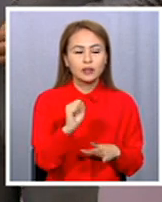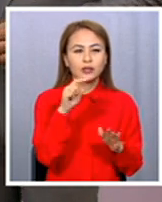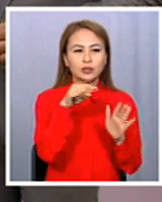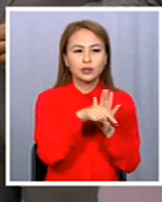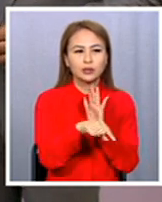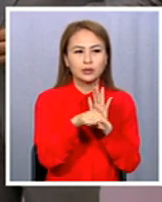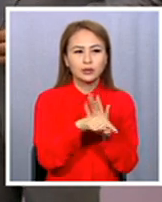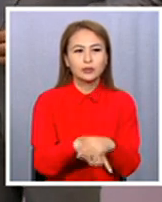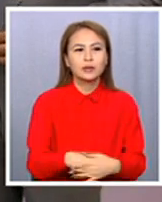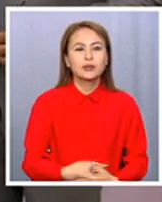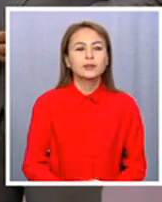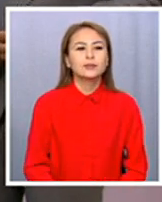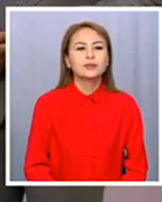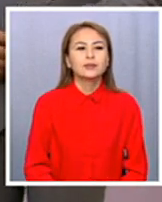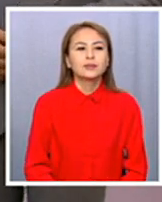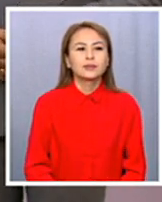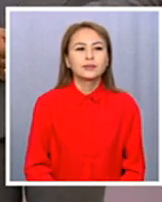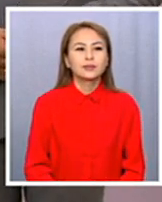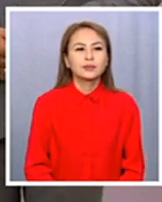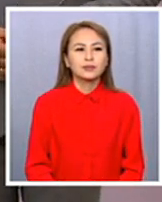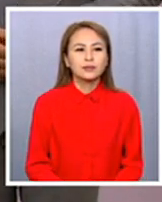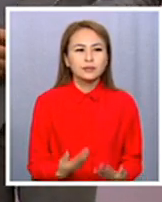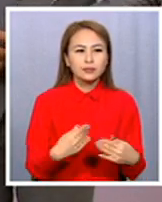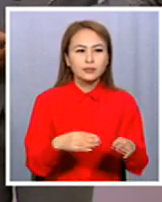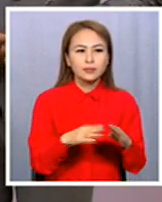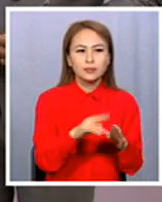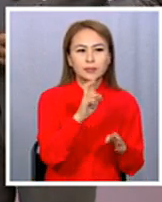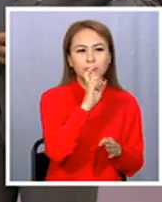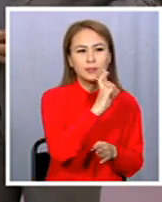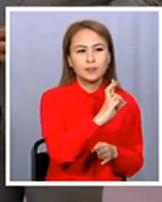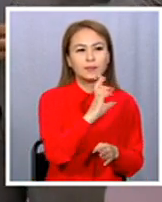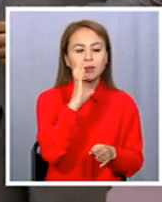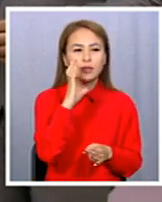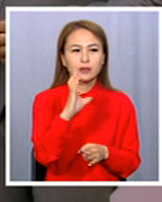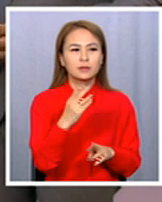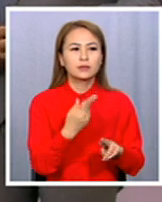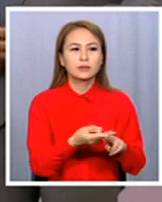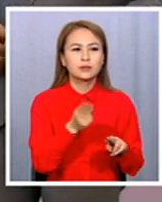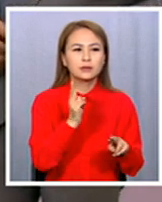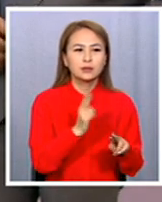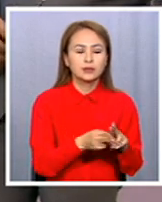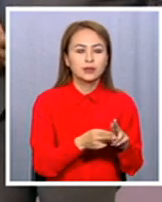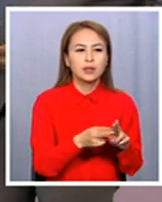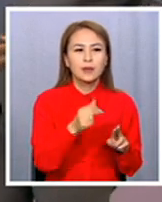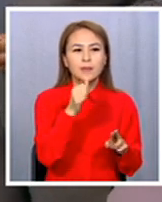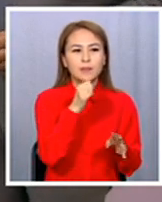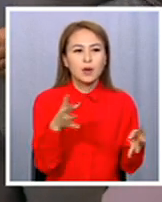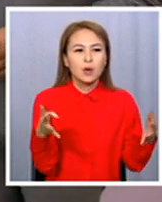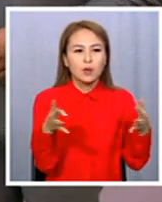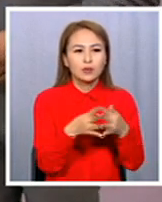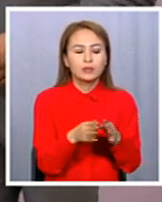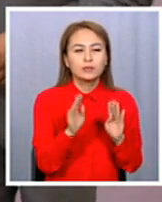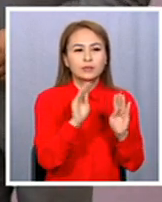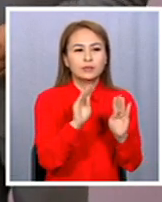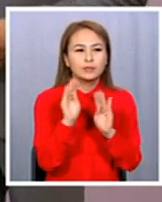жиыны. Енді осы Б және С жиындарына элементтерді орналастырайық.